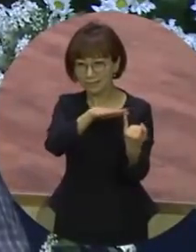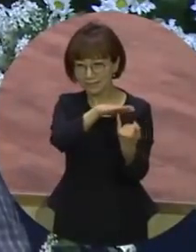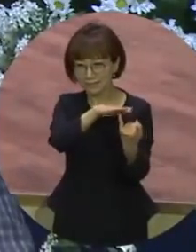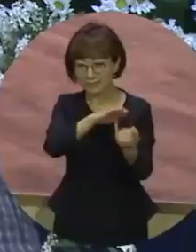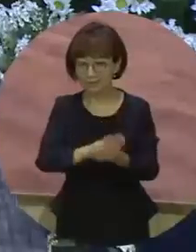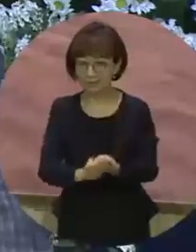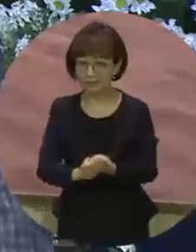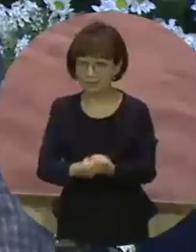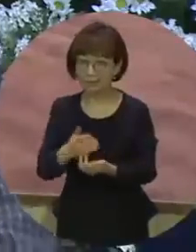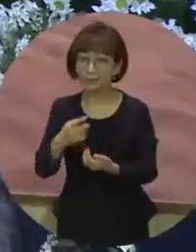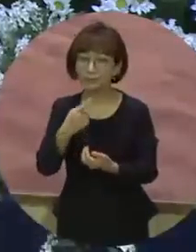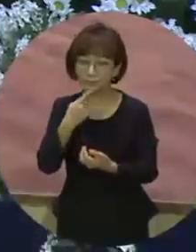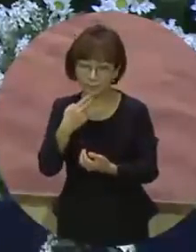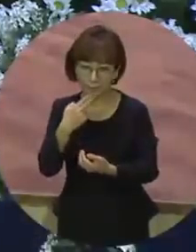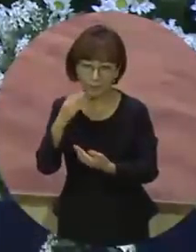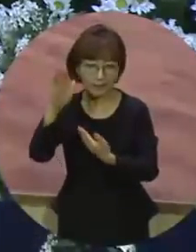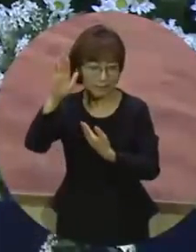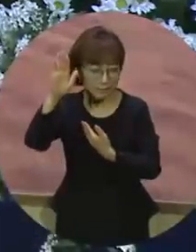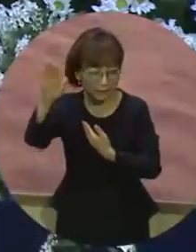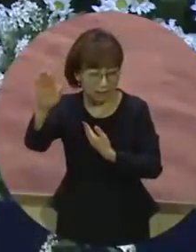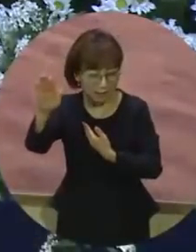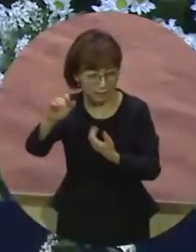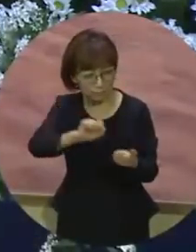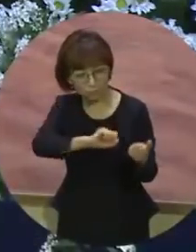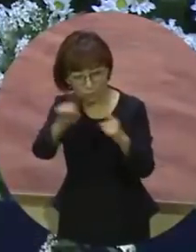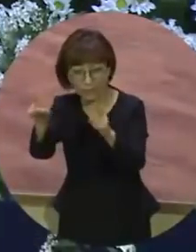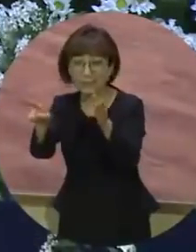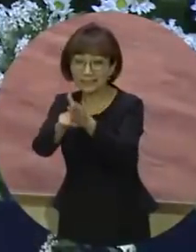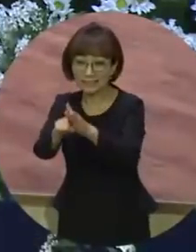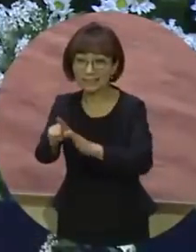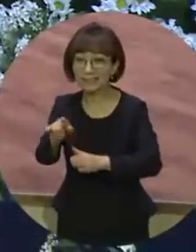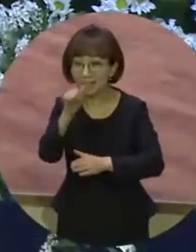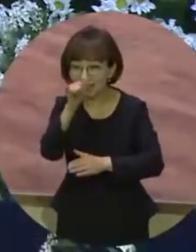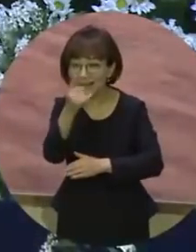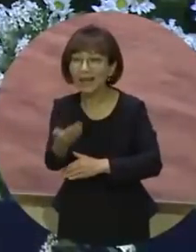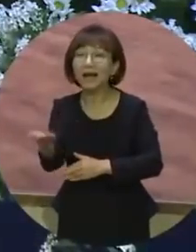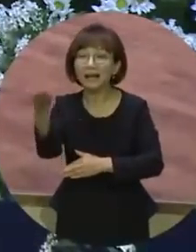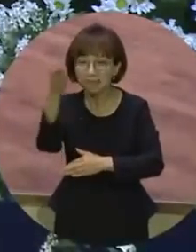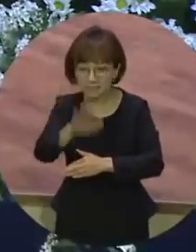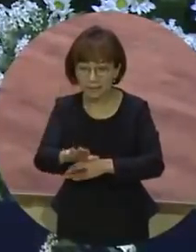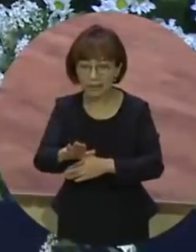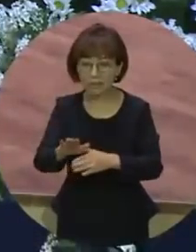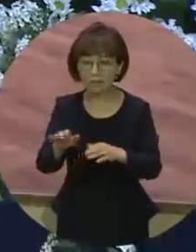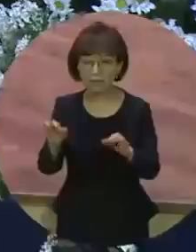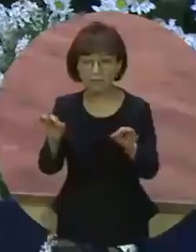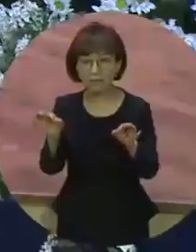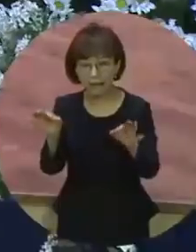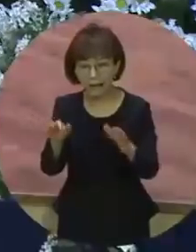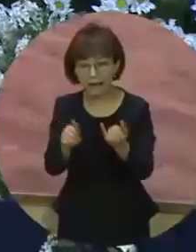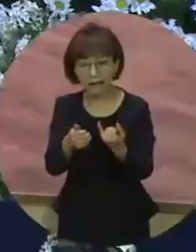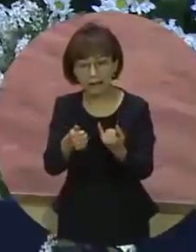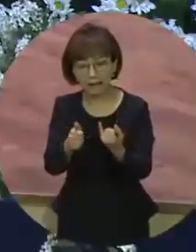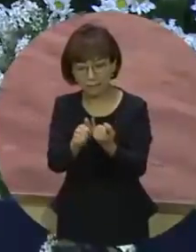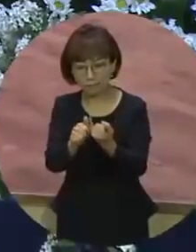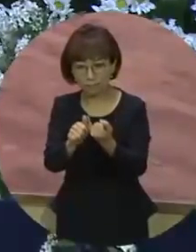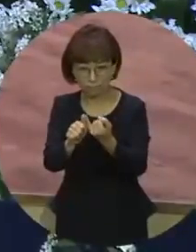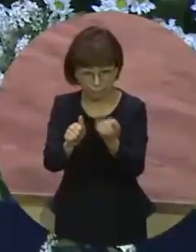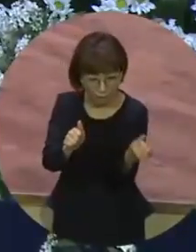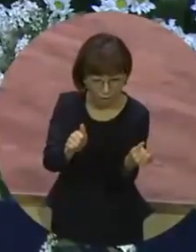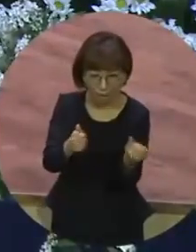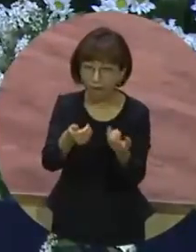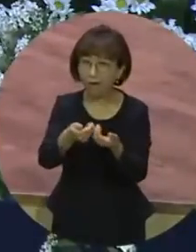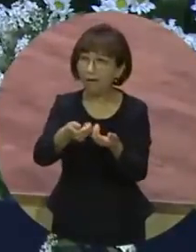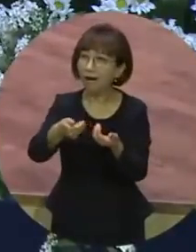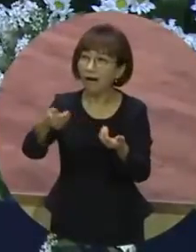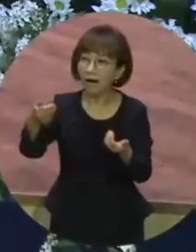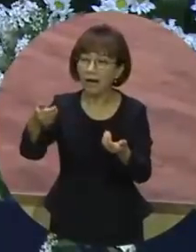이 부활신앙을 가진 자라 할지라도 육신적인 이 헤어짐은 잠깐의 슬픔이지만은 그렇게 슬픈 거예요.